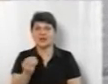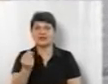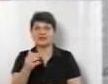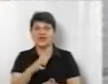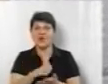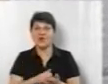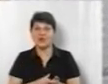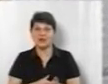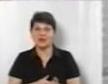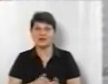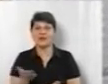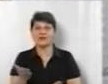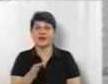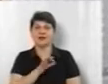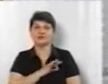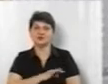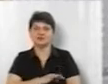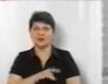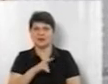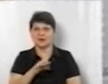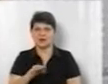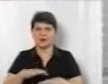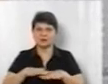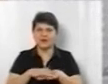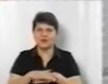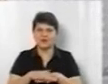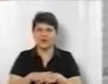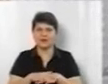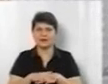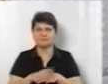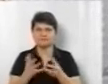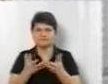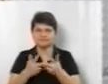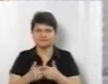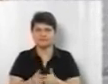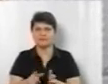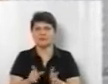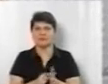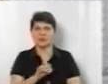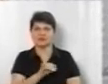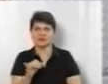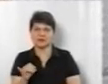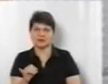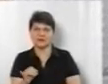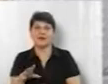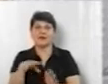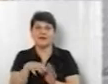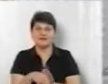внески, яка застосовується при обчисленні пенсії. І от саме в